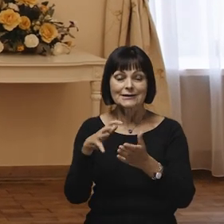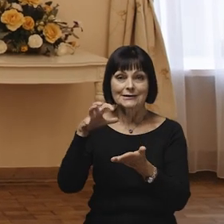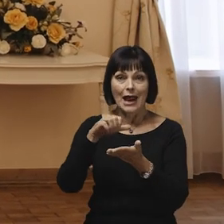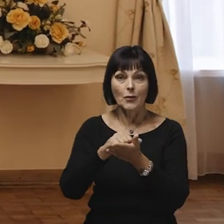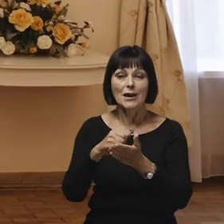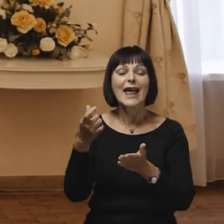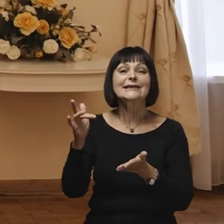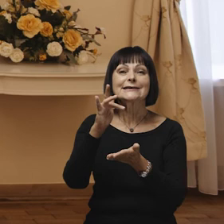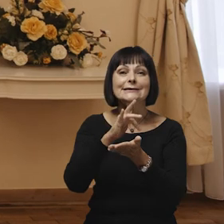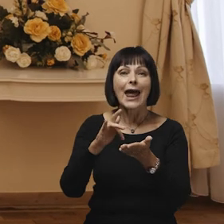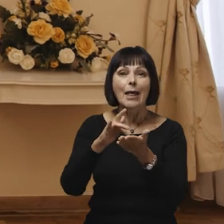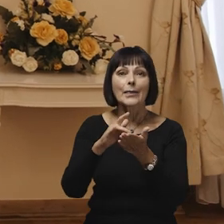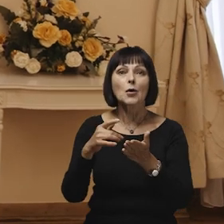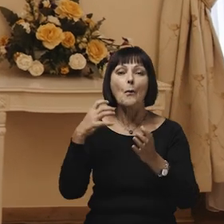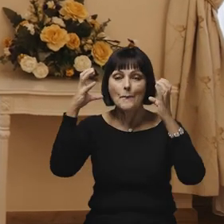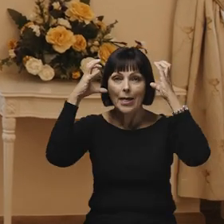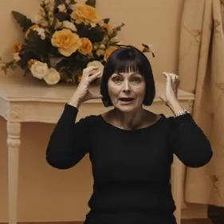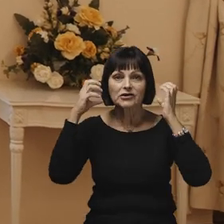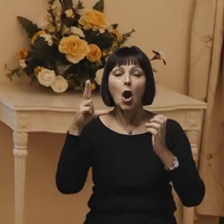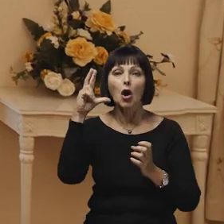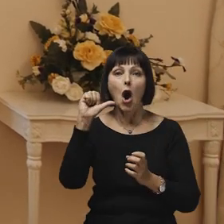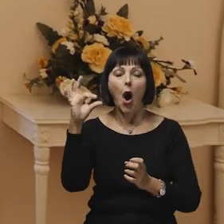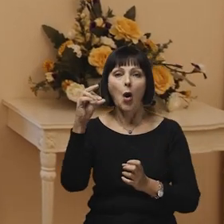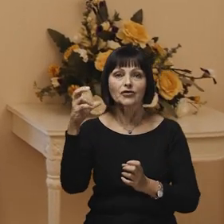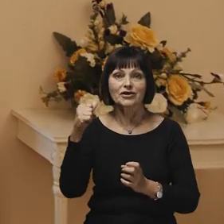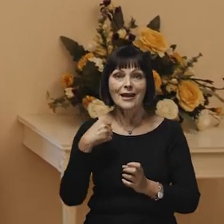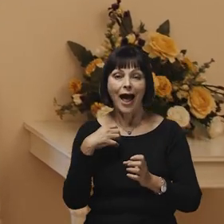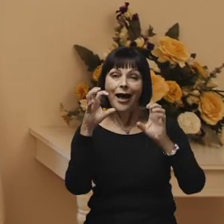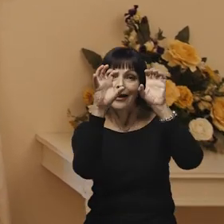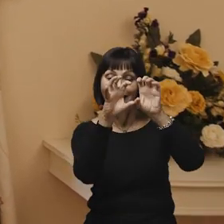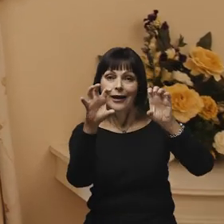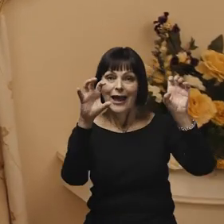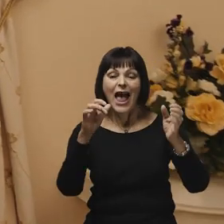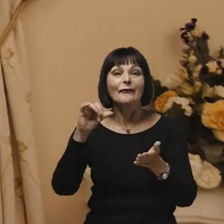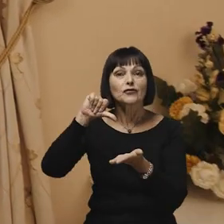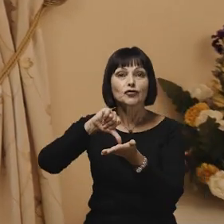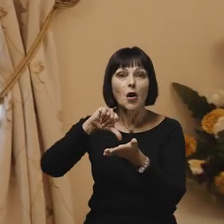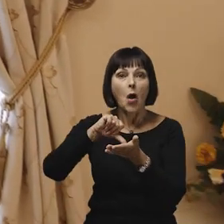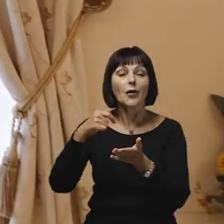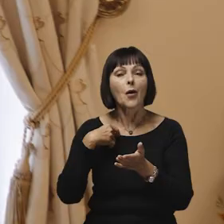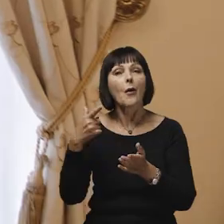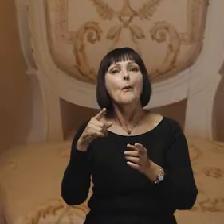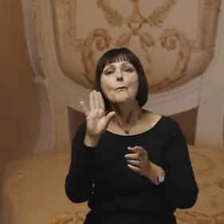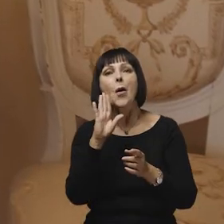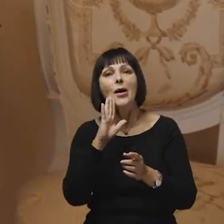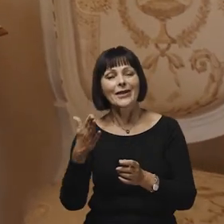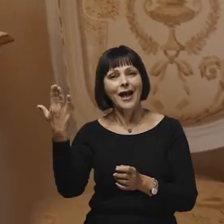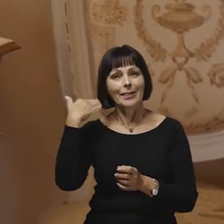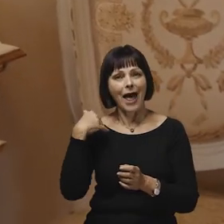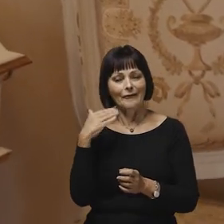tym Centrum Paderewskiego w Kąśnej Dolnej. Aranżacja wnętrz dworu nawiązuje do czasów, kiedy mieszkał tu